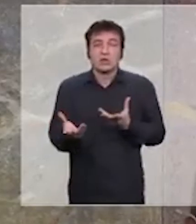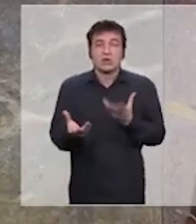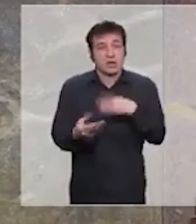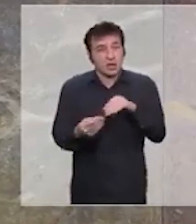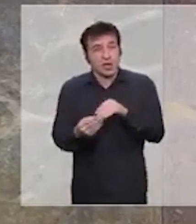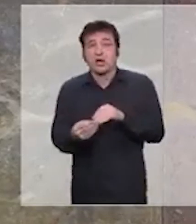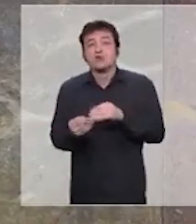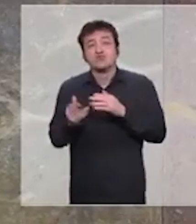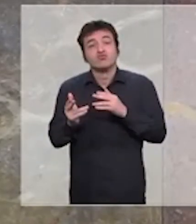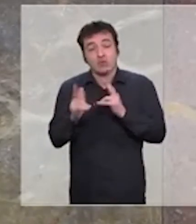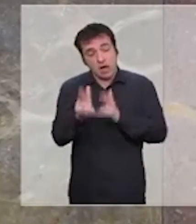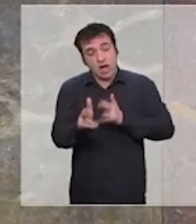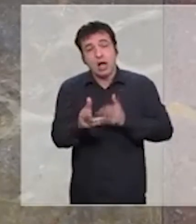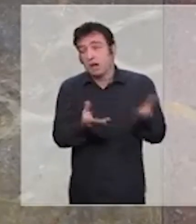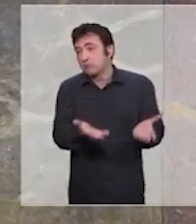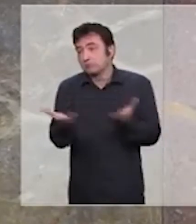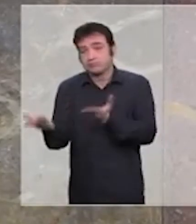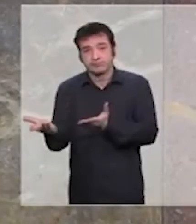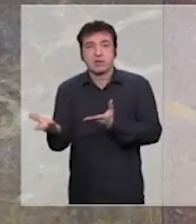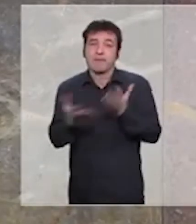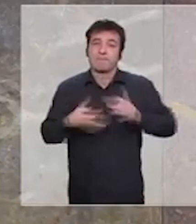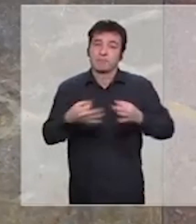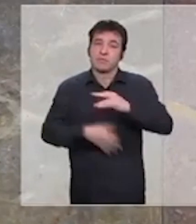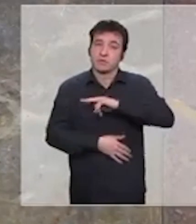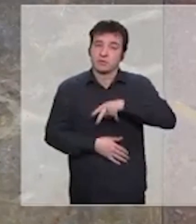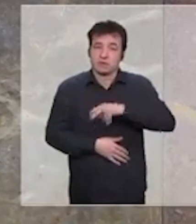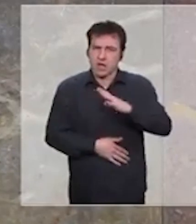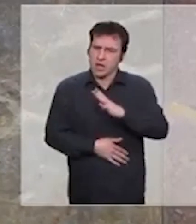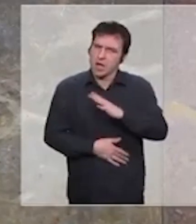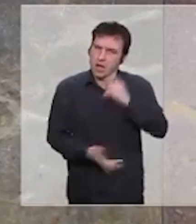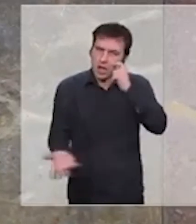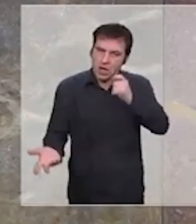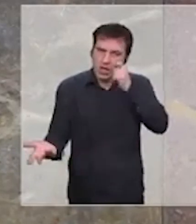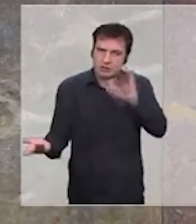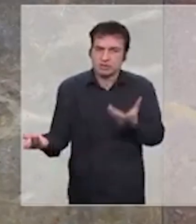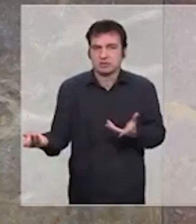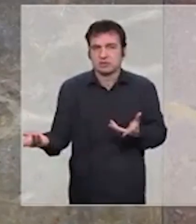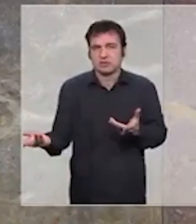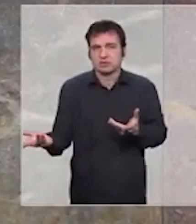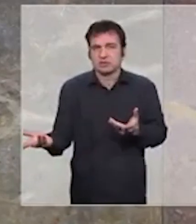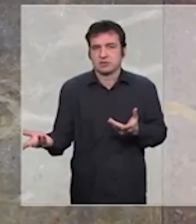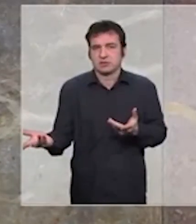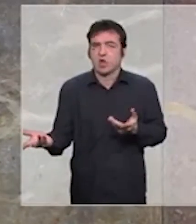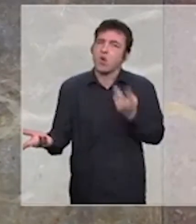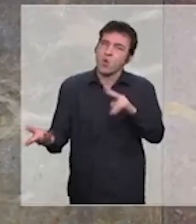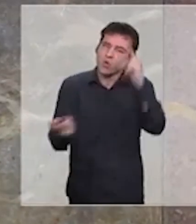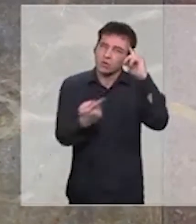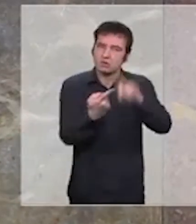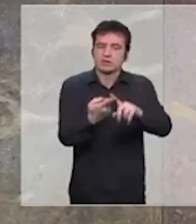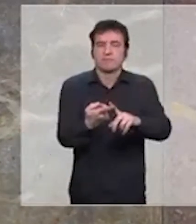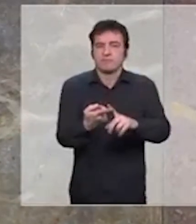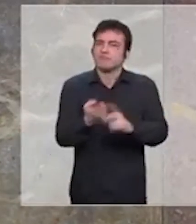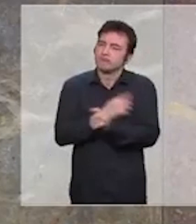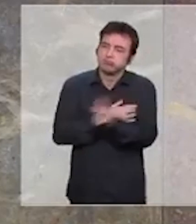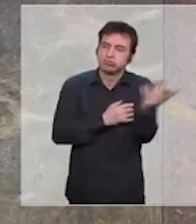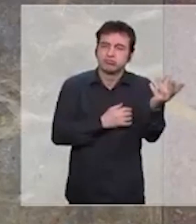son armement, notre pays possède une réelle expertise dans de nombreux autres domaines.